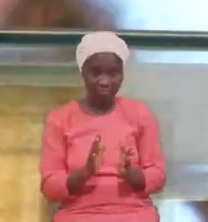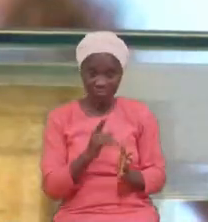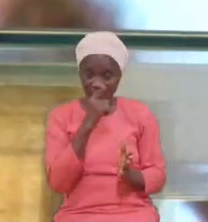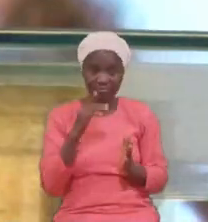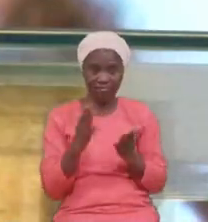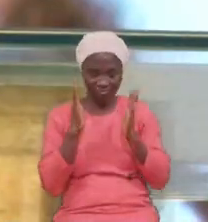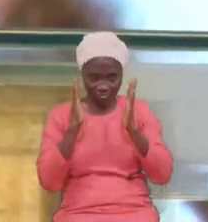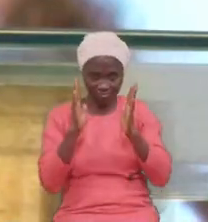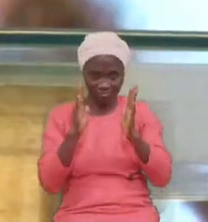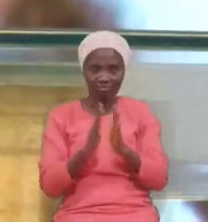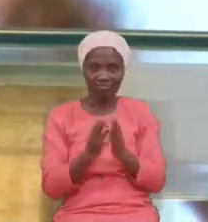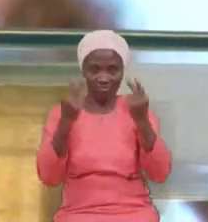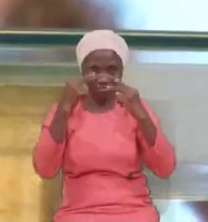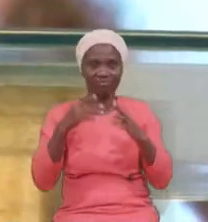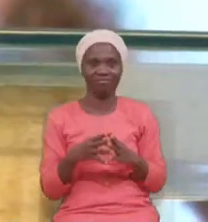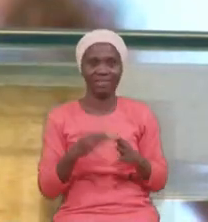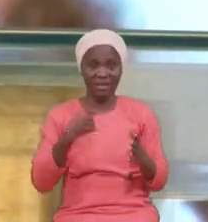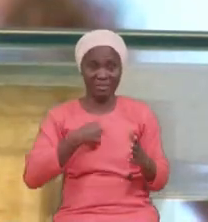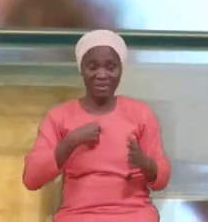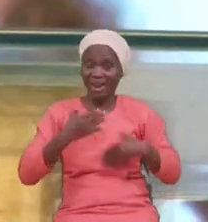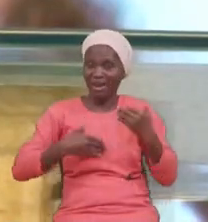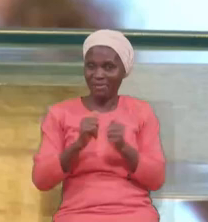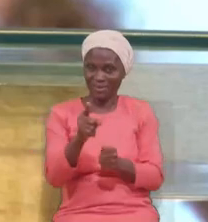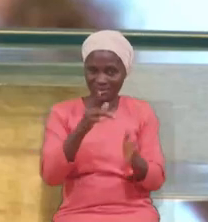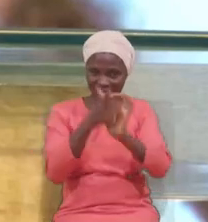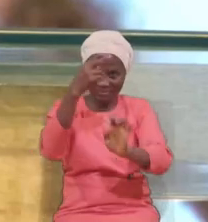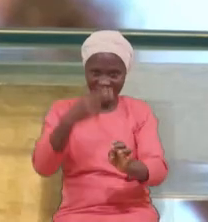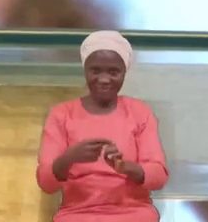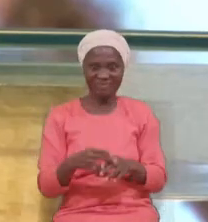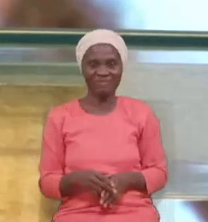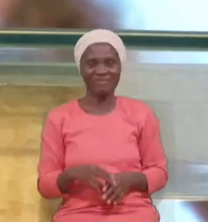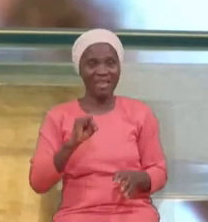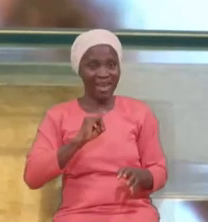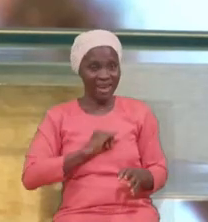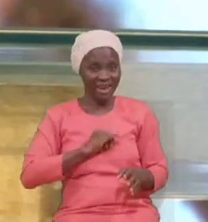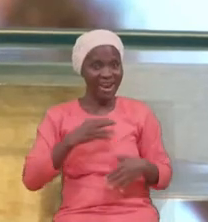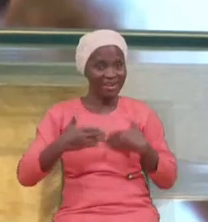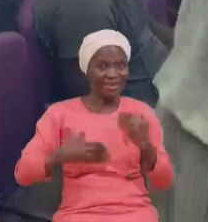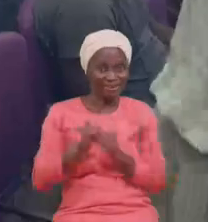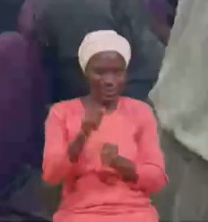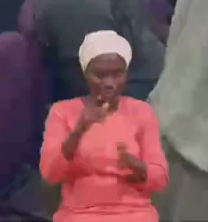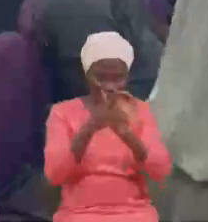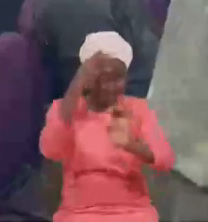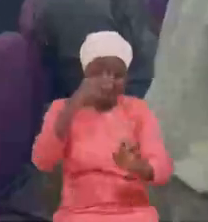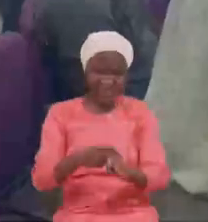Ouvrez les yeux, regardez-moi. Je me réjouis avec vous. Je me réjouis avec